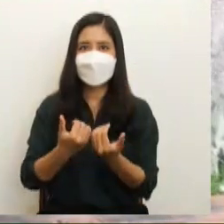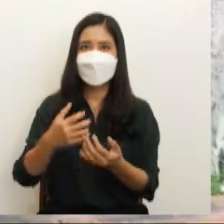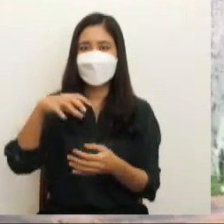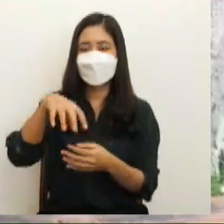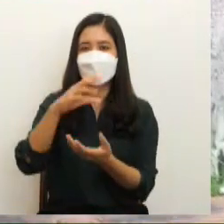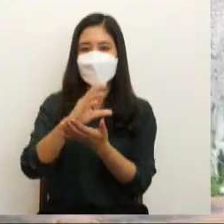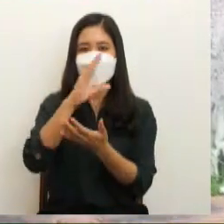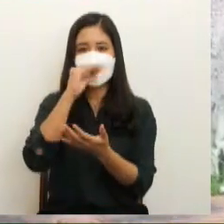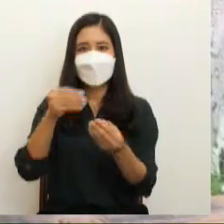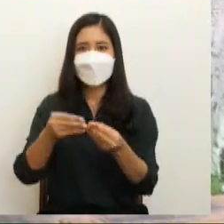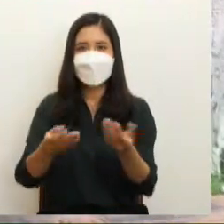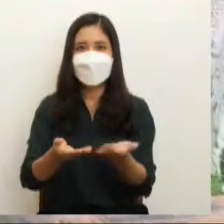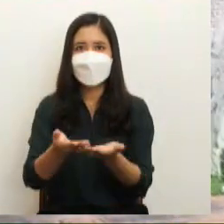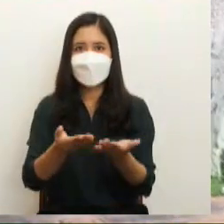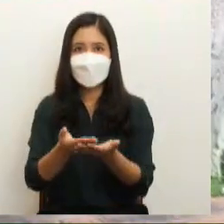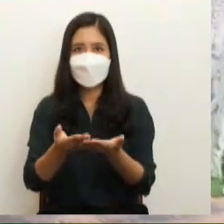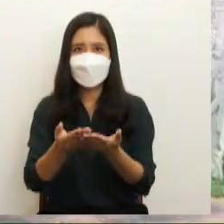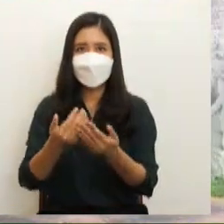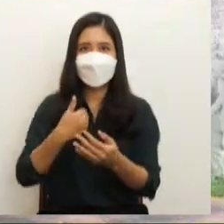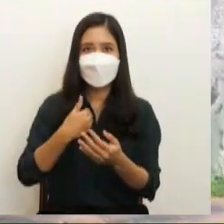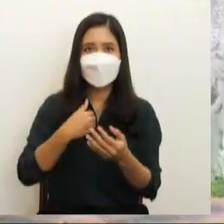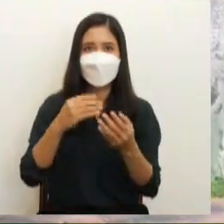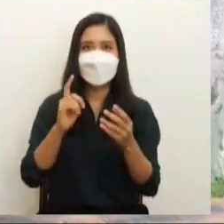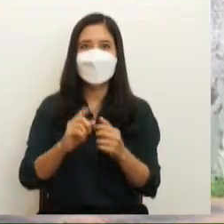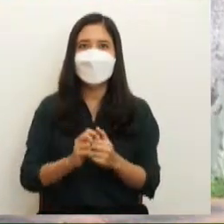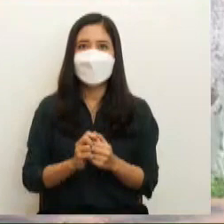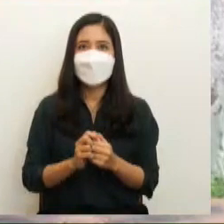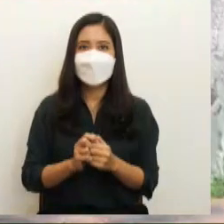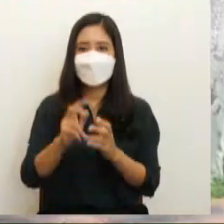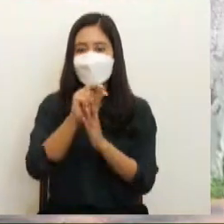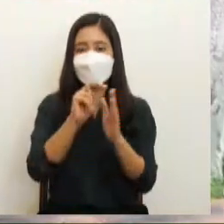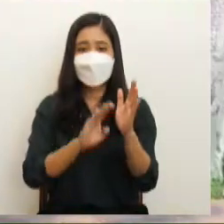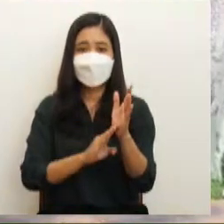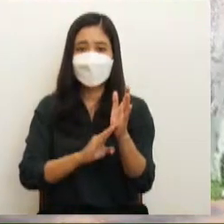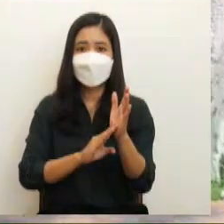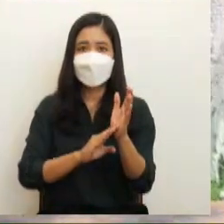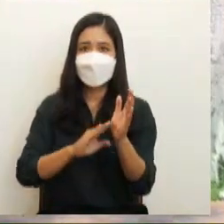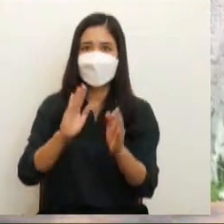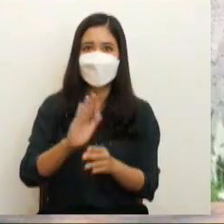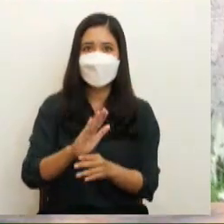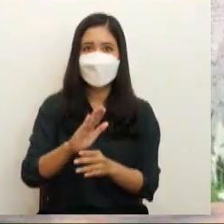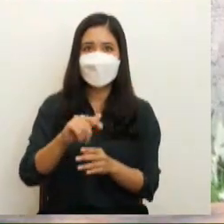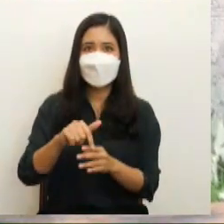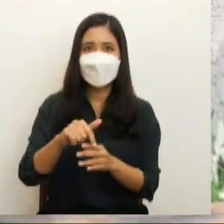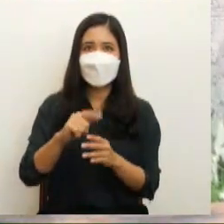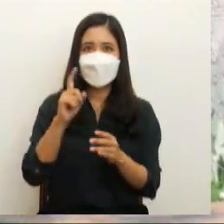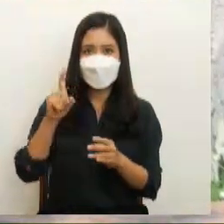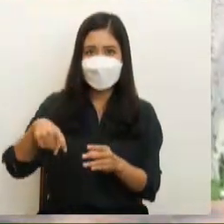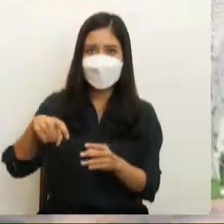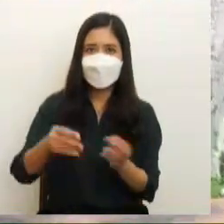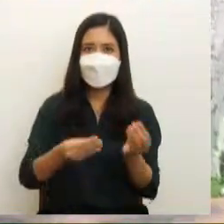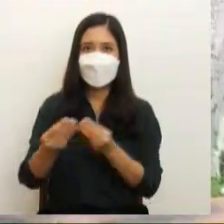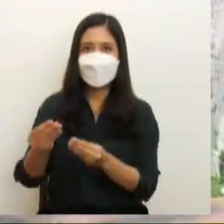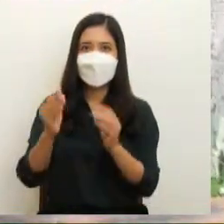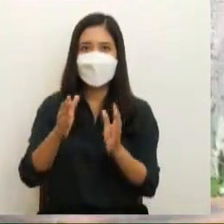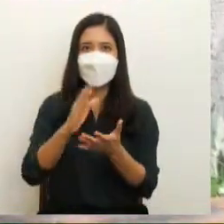ราได้เปิดทำการแล้วแต่ไม่มีนักเรียนค่ะแต่นโยบายทางการศึกษาของโรงเรียนต้องให้นักเรียนได้เรีย